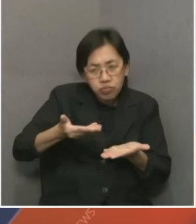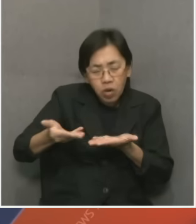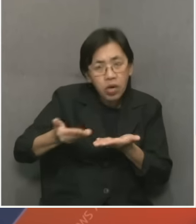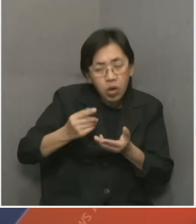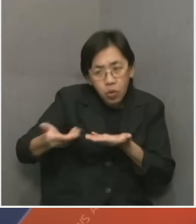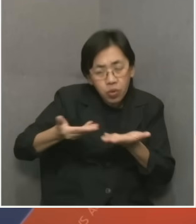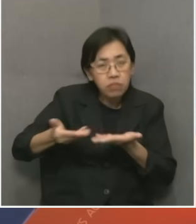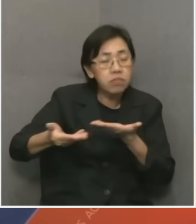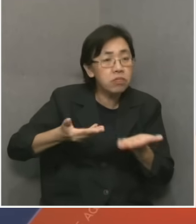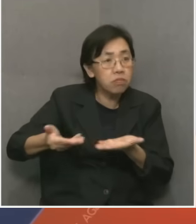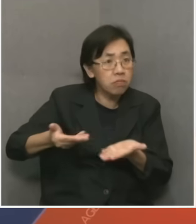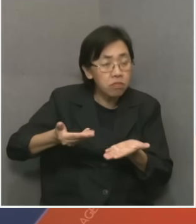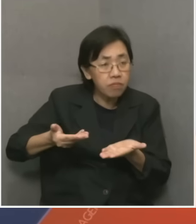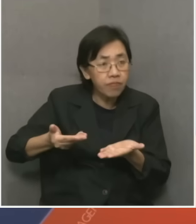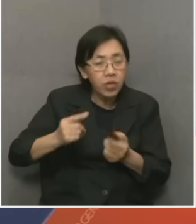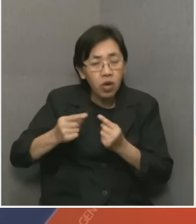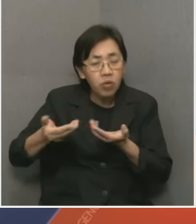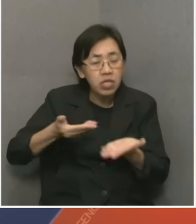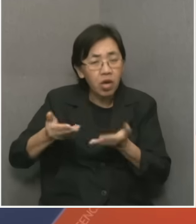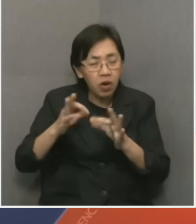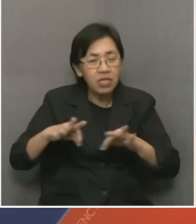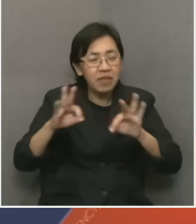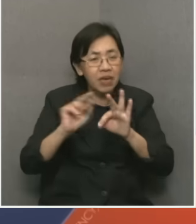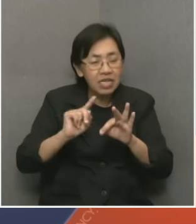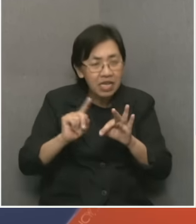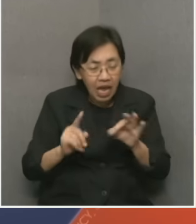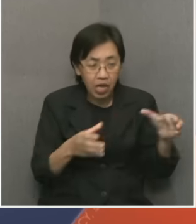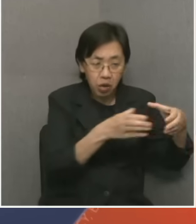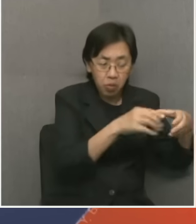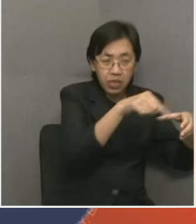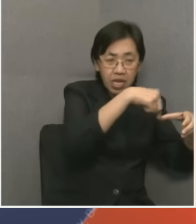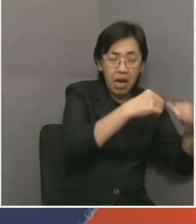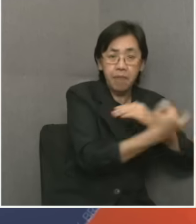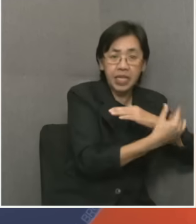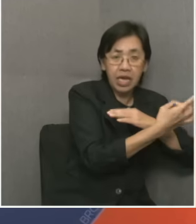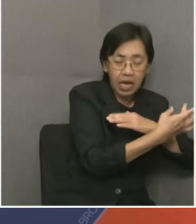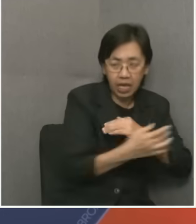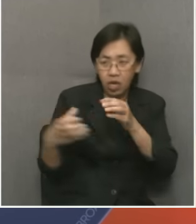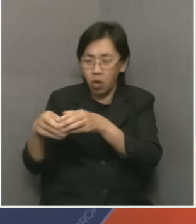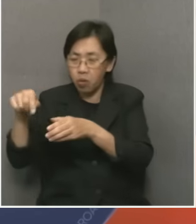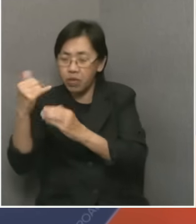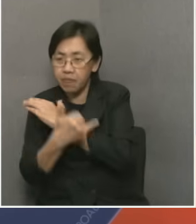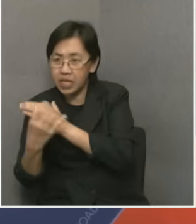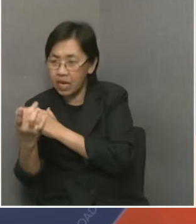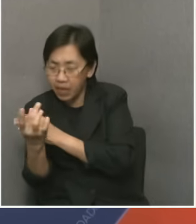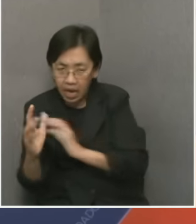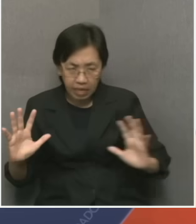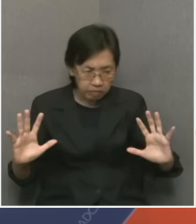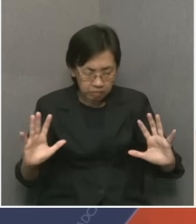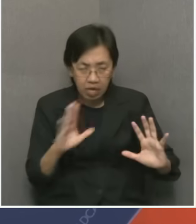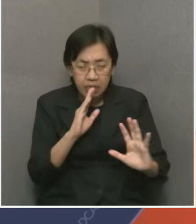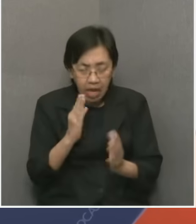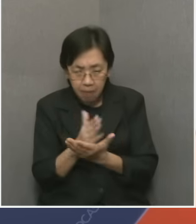ยมันขึ้นอยู่กับดุลอำนาจระหว่างประเทศพอสมควรนะแล้วถ้าเราแบ่งแยก